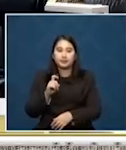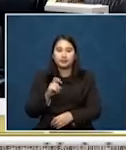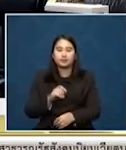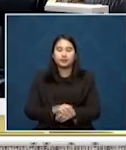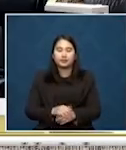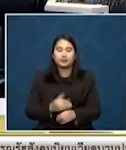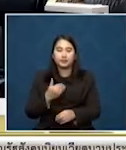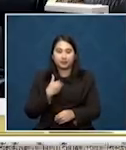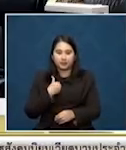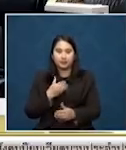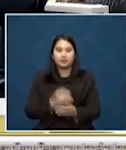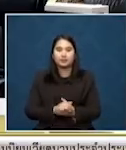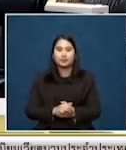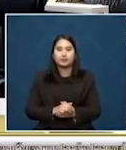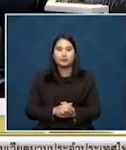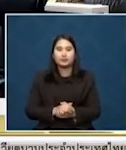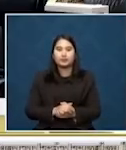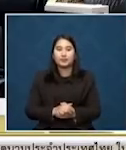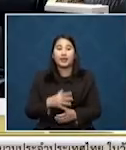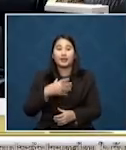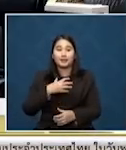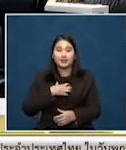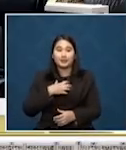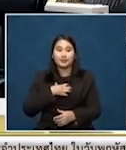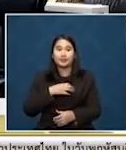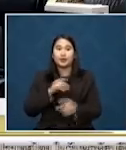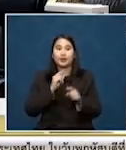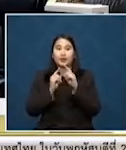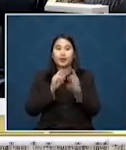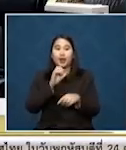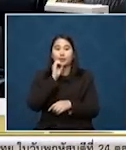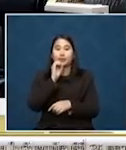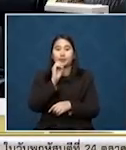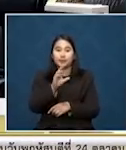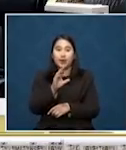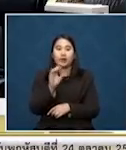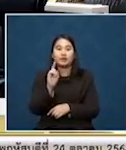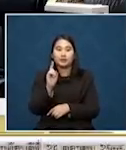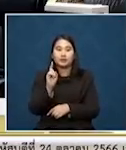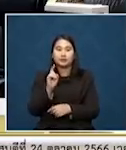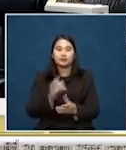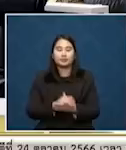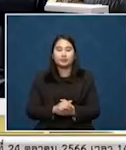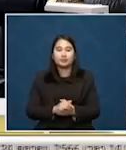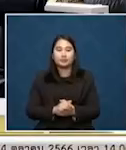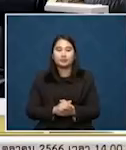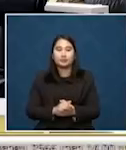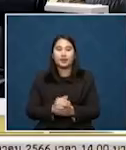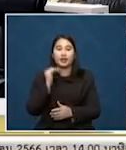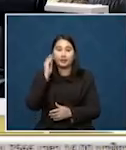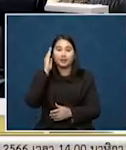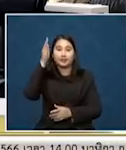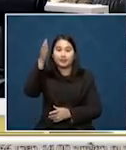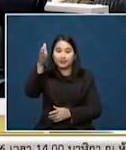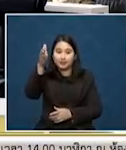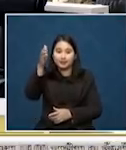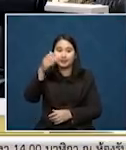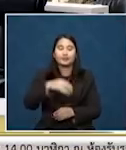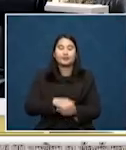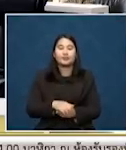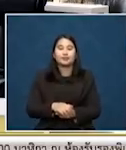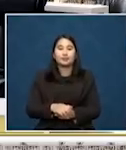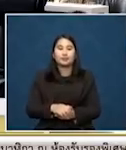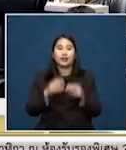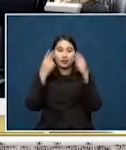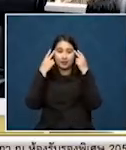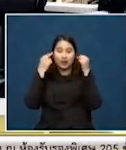ช่ไหม ใช่ครับ เพราะฉะนั้นโตโต้ปิยรัตน์ซึ่งเป็นสสต้องรู้เช่นกัน เขารู้อยู่แล้ว ต้องรู้นะอันแรกทีละประเด็นนะผมถึงบอกเราขึ้น